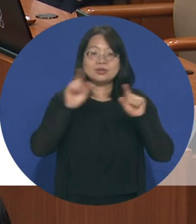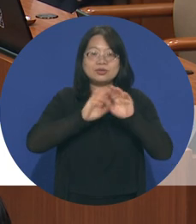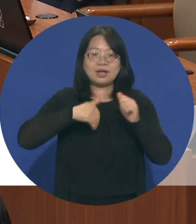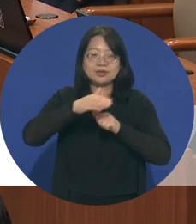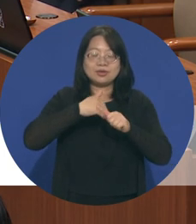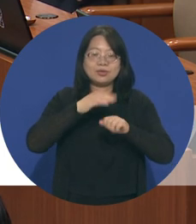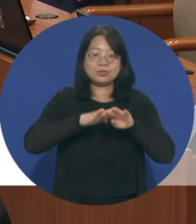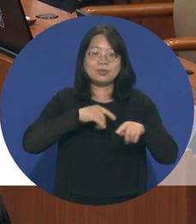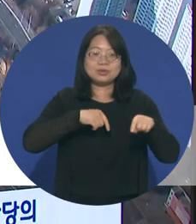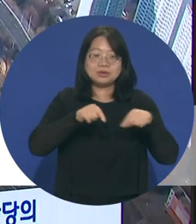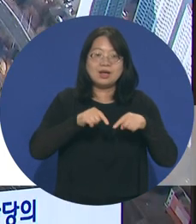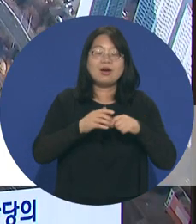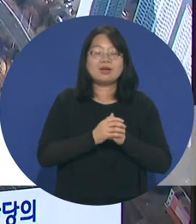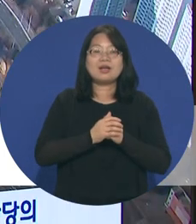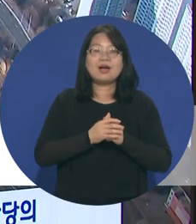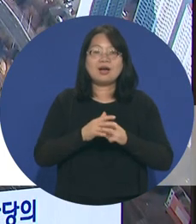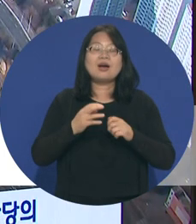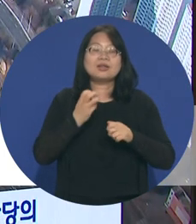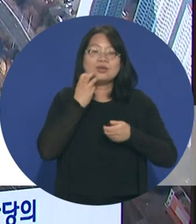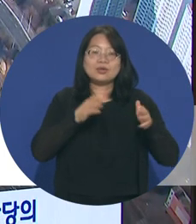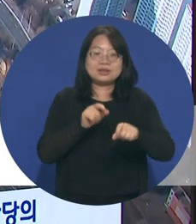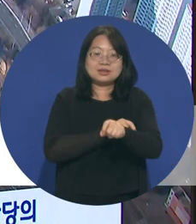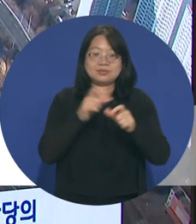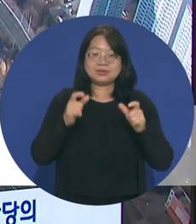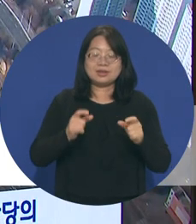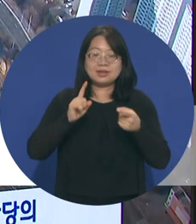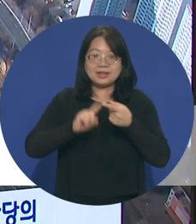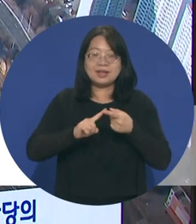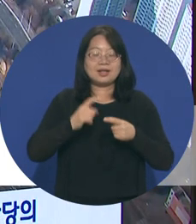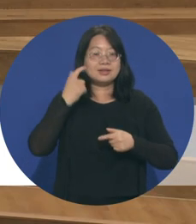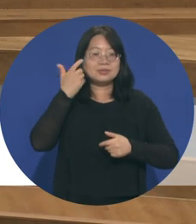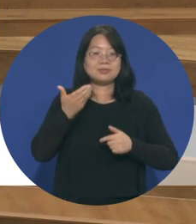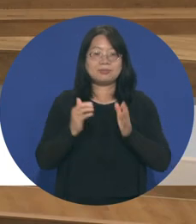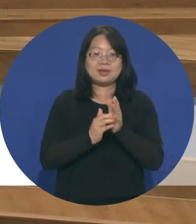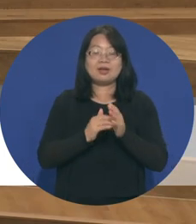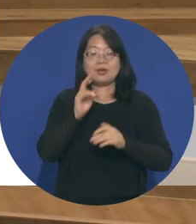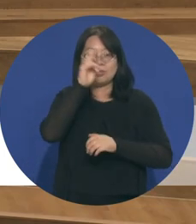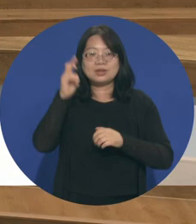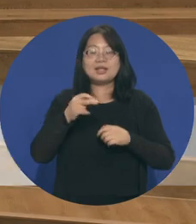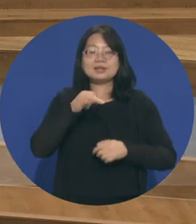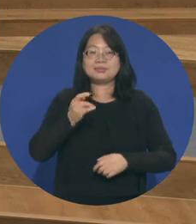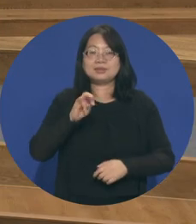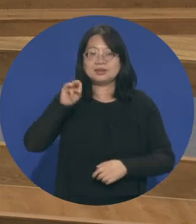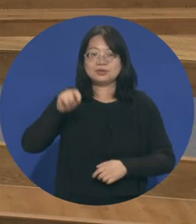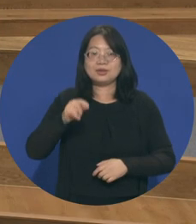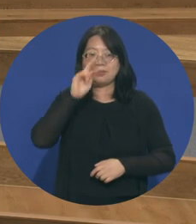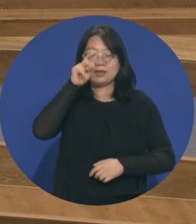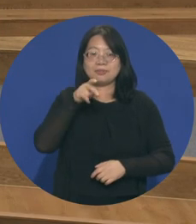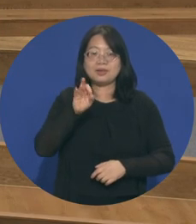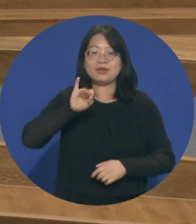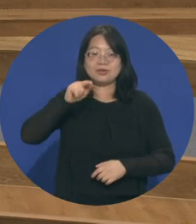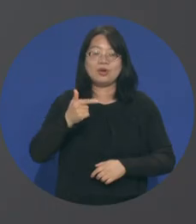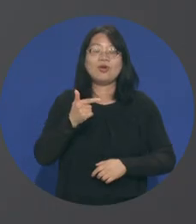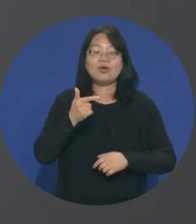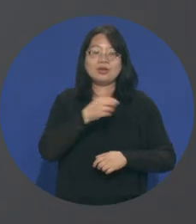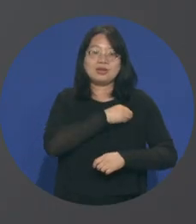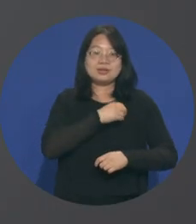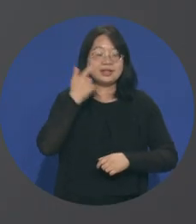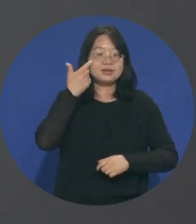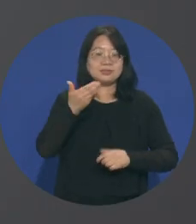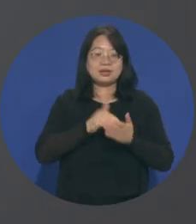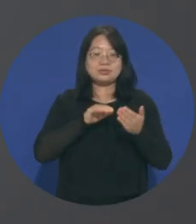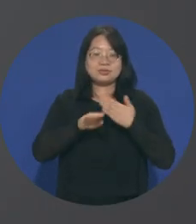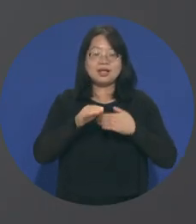특별자치도 등 도정 전반에 대한 질문이 나왔습니다 오후 보에서는 신미숙 박명원 의원의 도정 질문